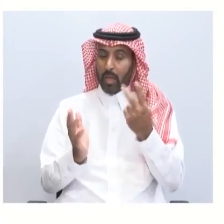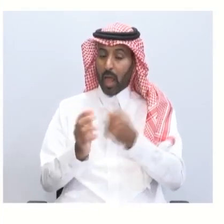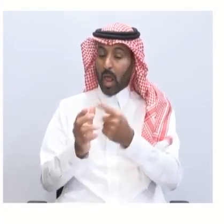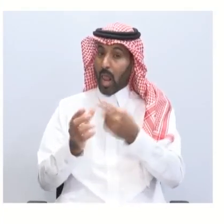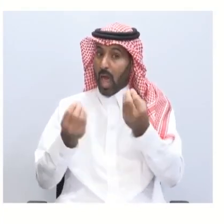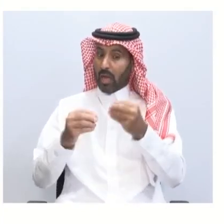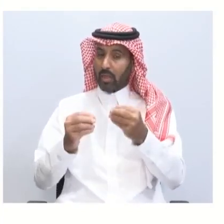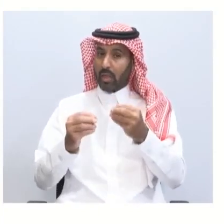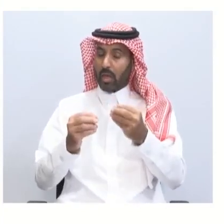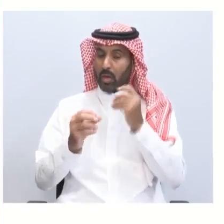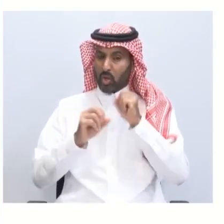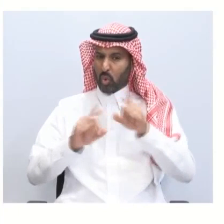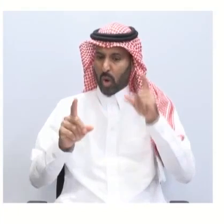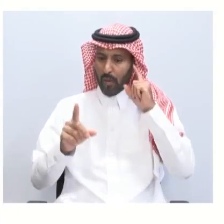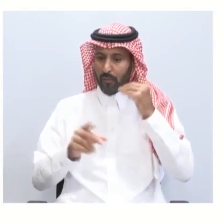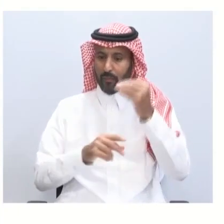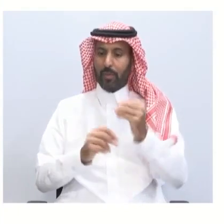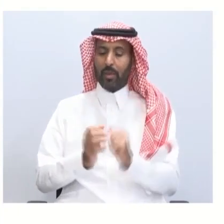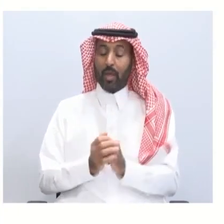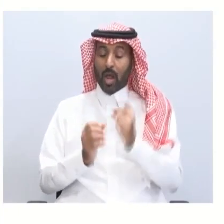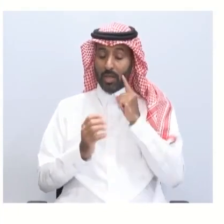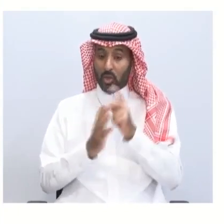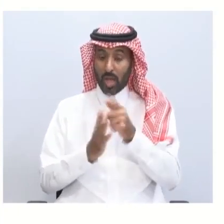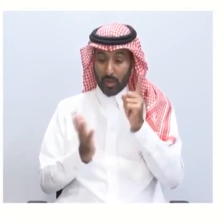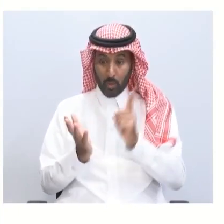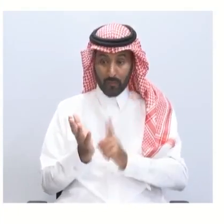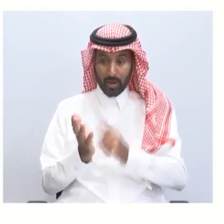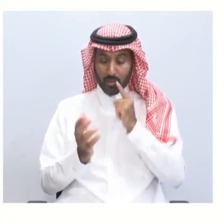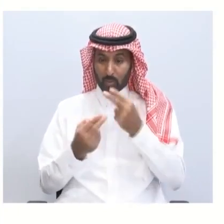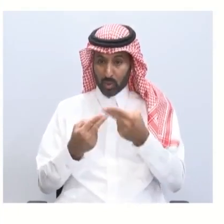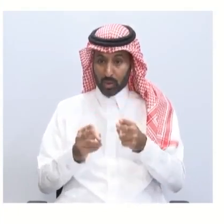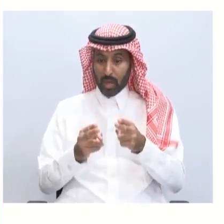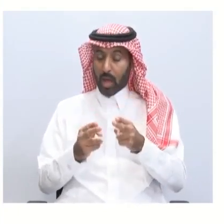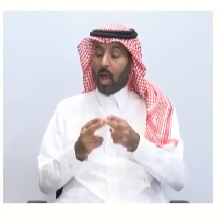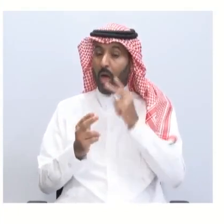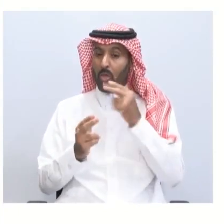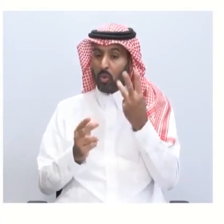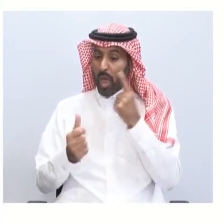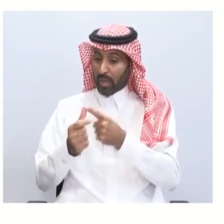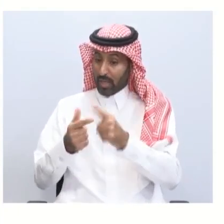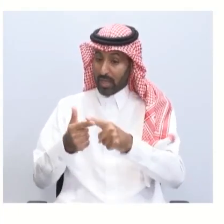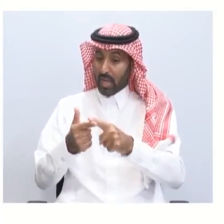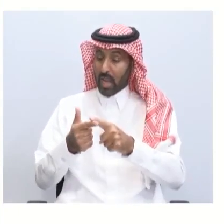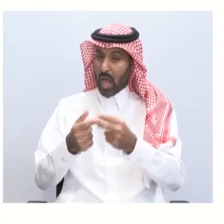الاكثر شهره المصادقه ثنائيه الاكثر